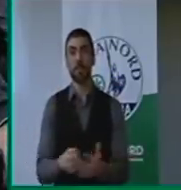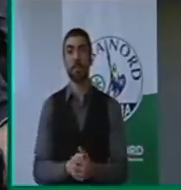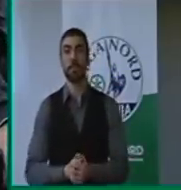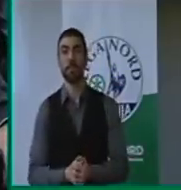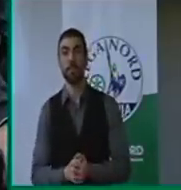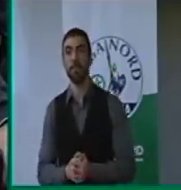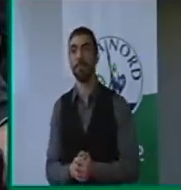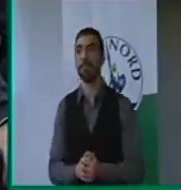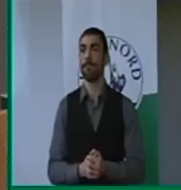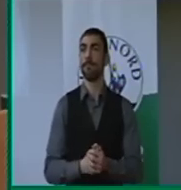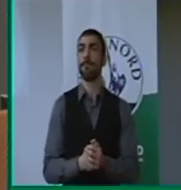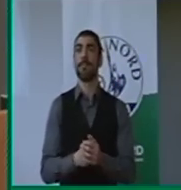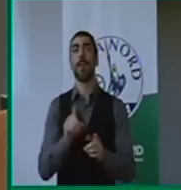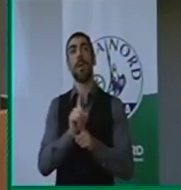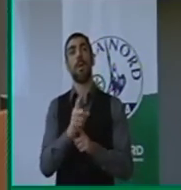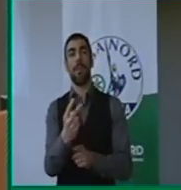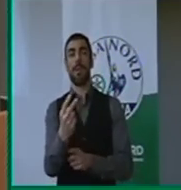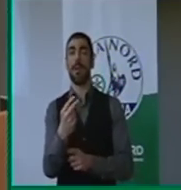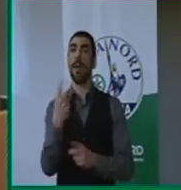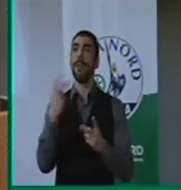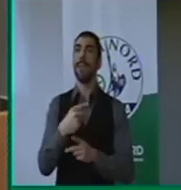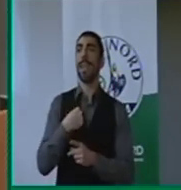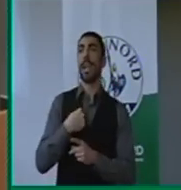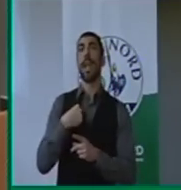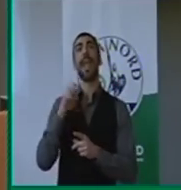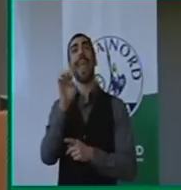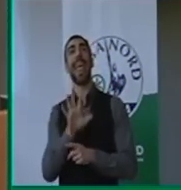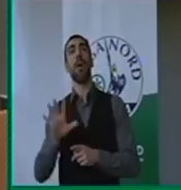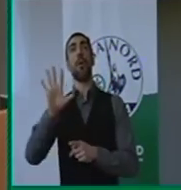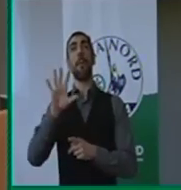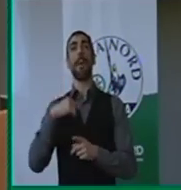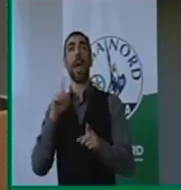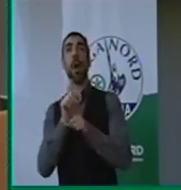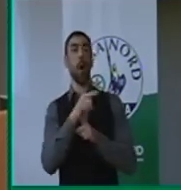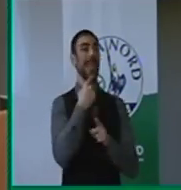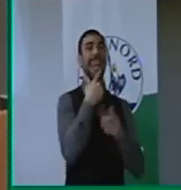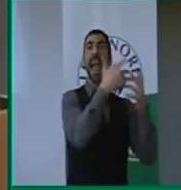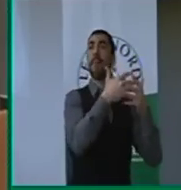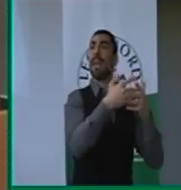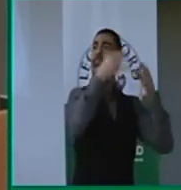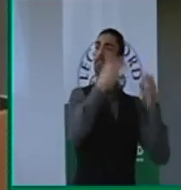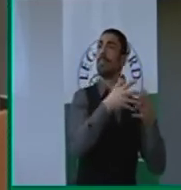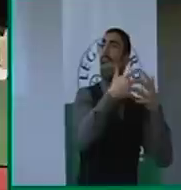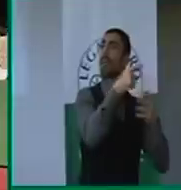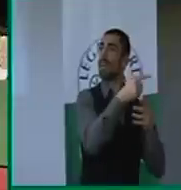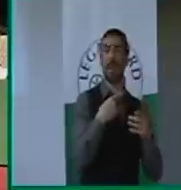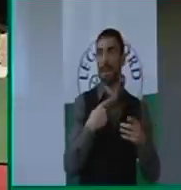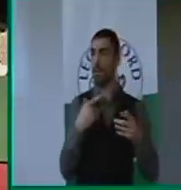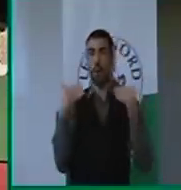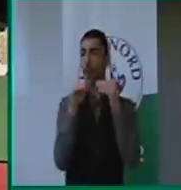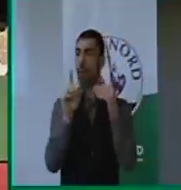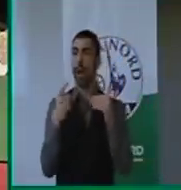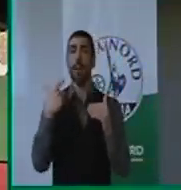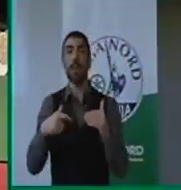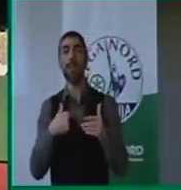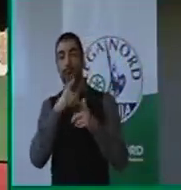intervento cercano di trattarci come se Fos noi non siamo europei come gli americani sono statunitensi Abbiamo un problema importantissimo che è una lingua che